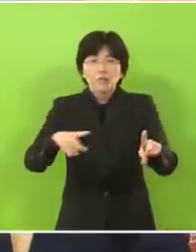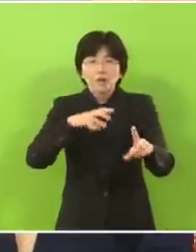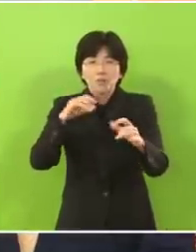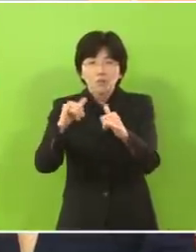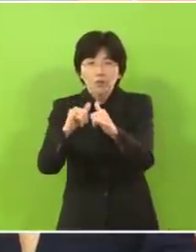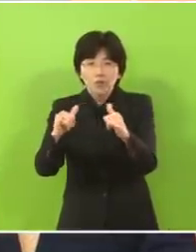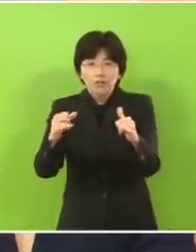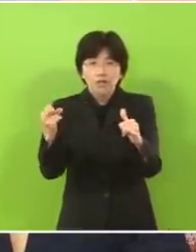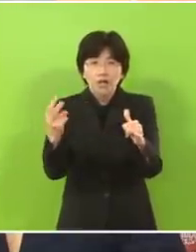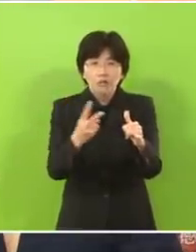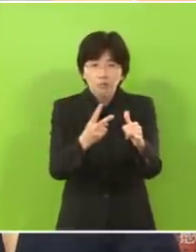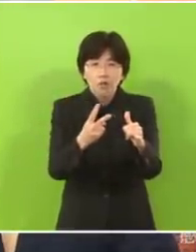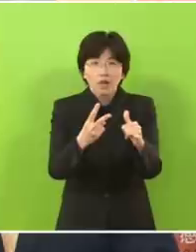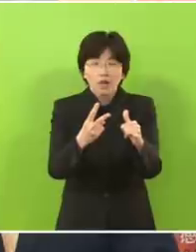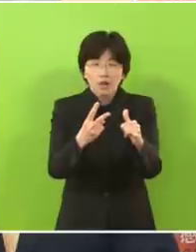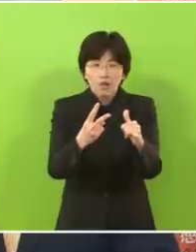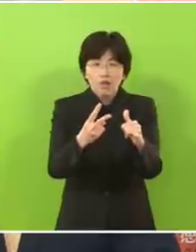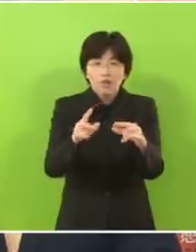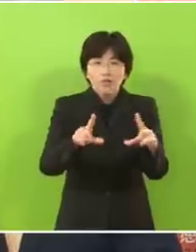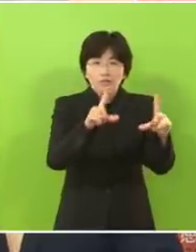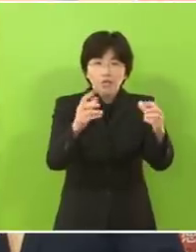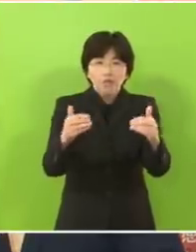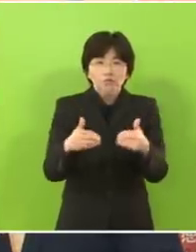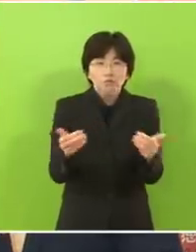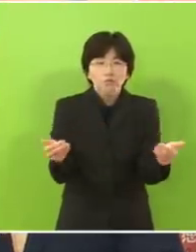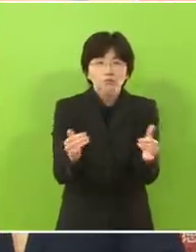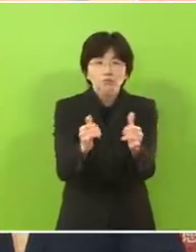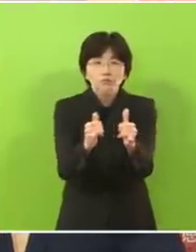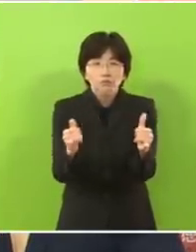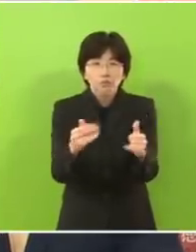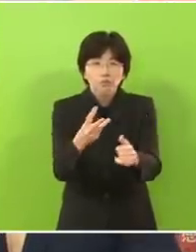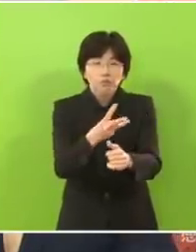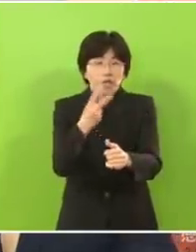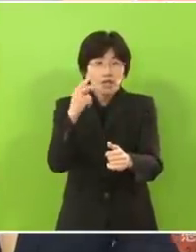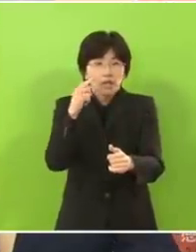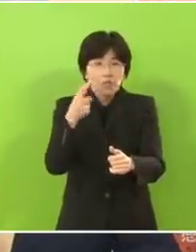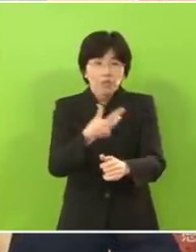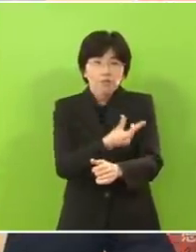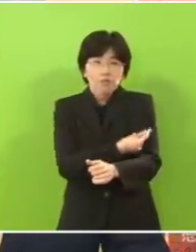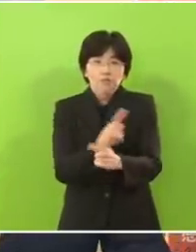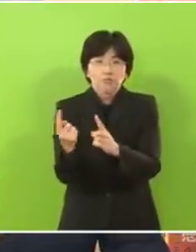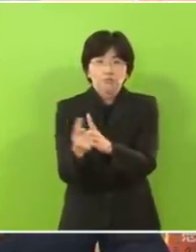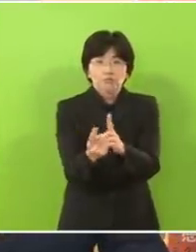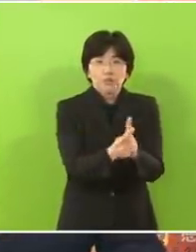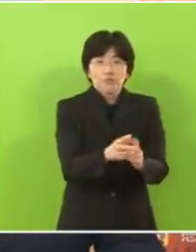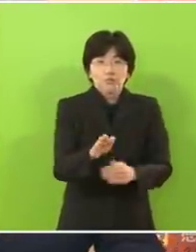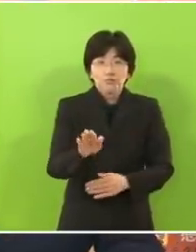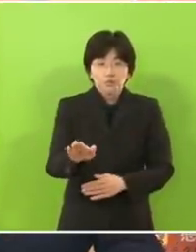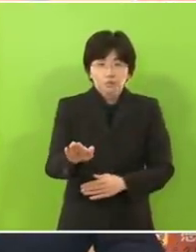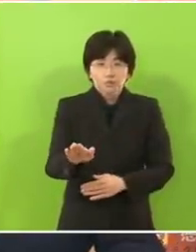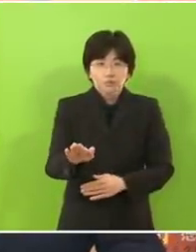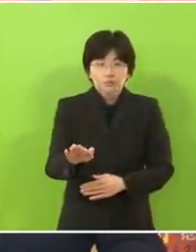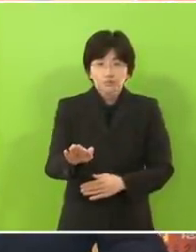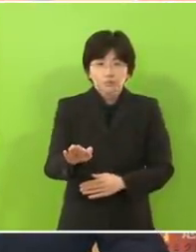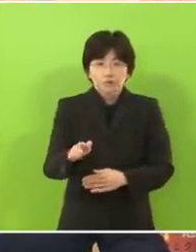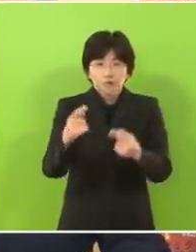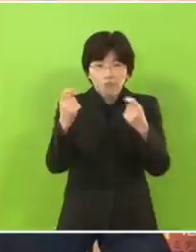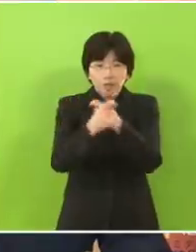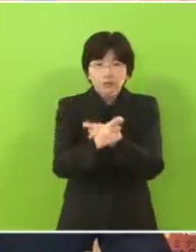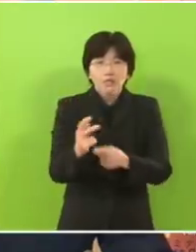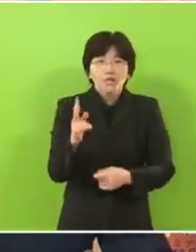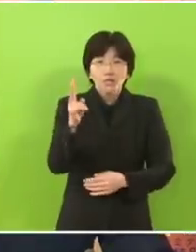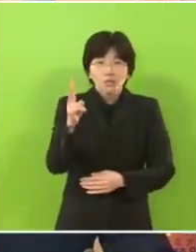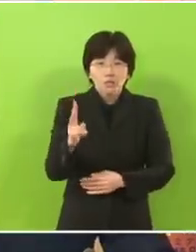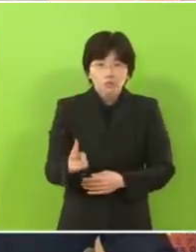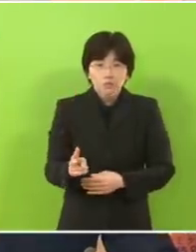者やエッセンシャルワーカーなどの3回目接種が対象となっていますくれぐれもお間違いのないよう